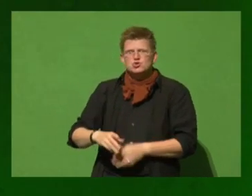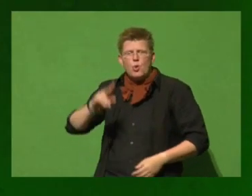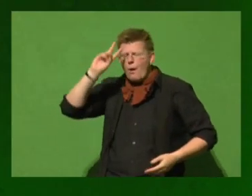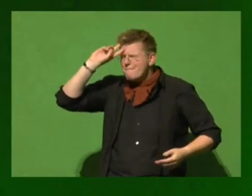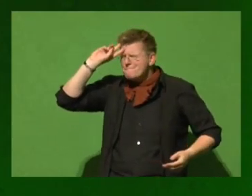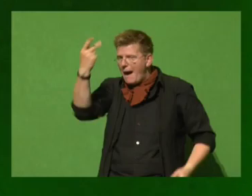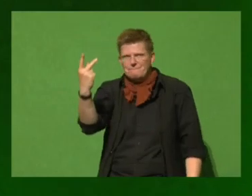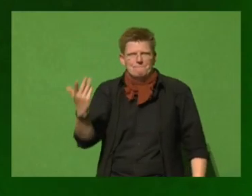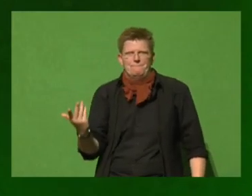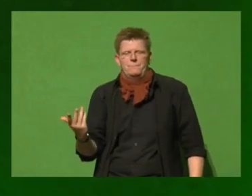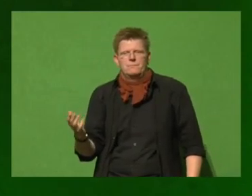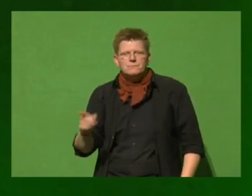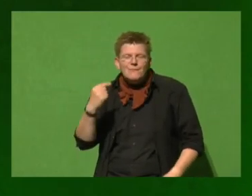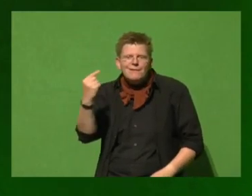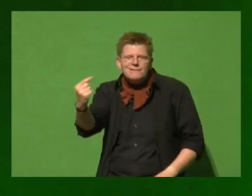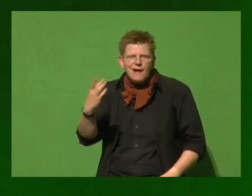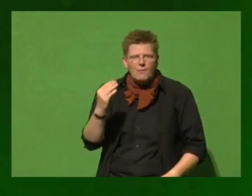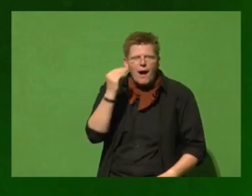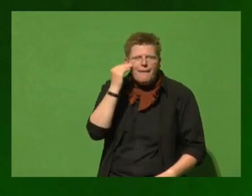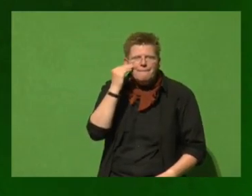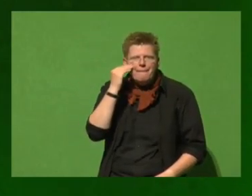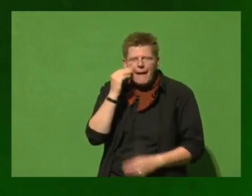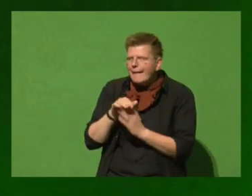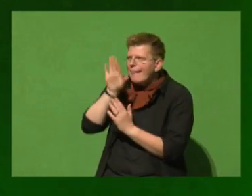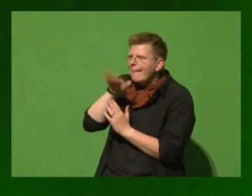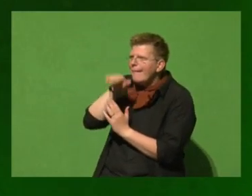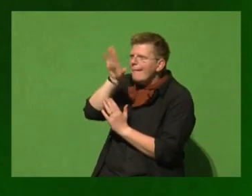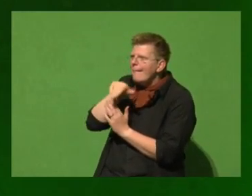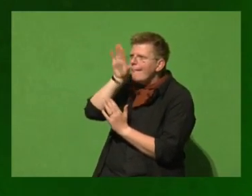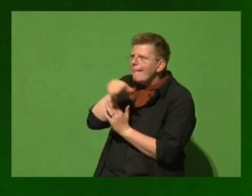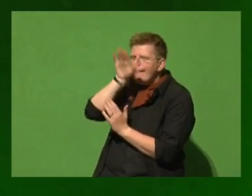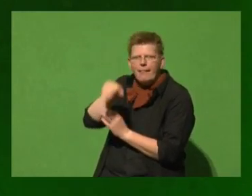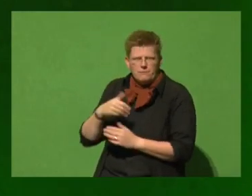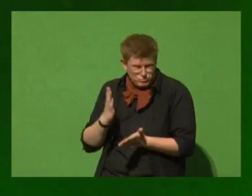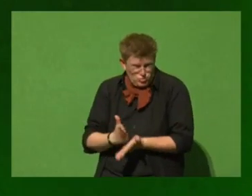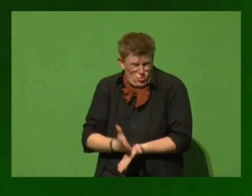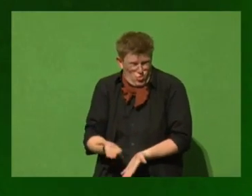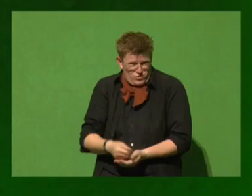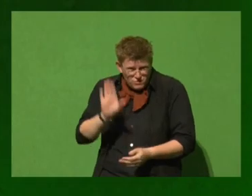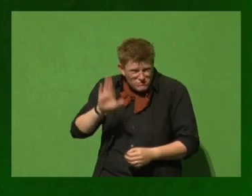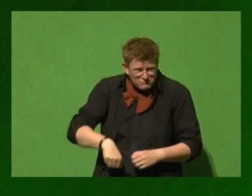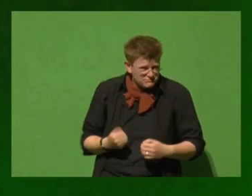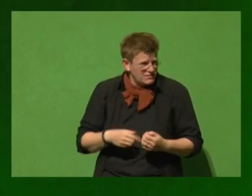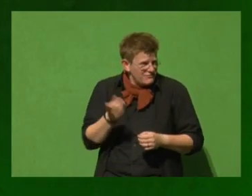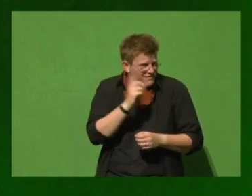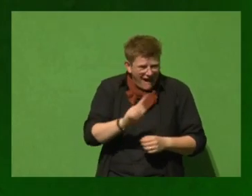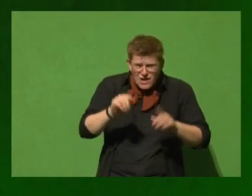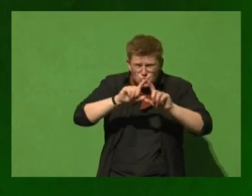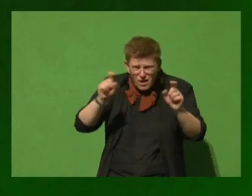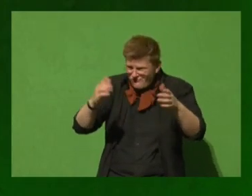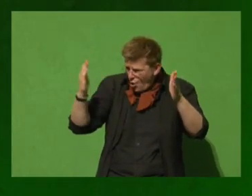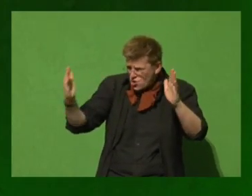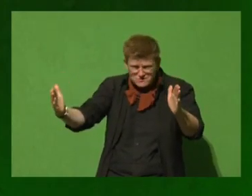Bettvorleger Angela Merkels auf den Boden niedergegangen. Aus 100 Wochen...